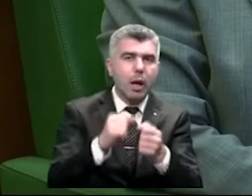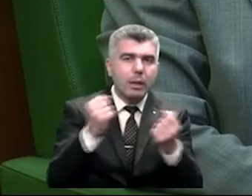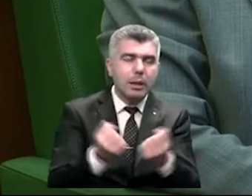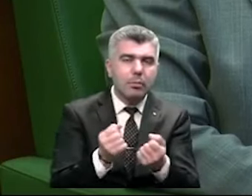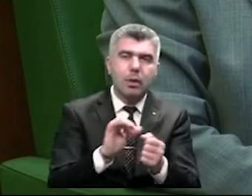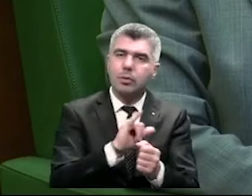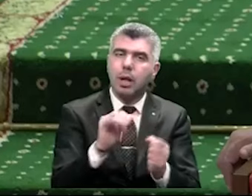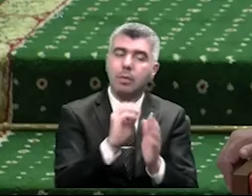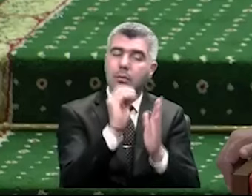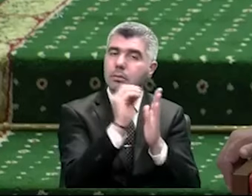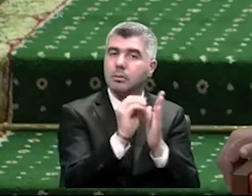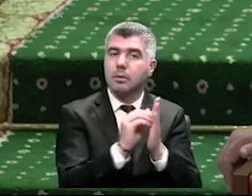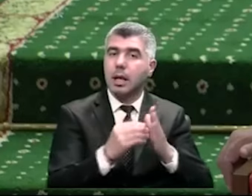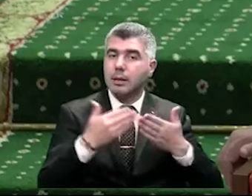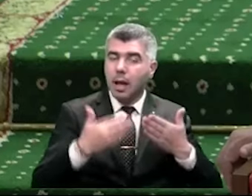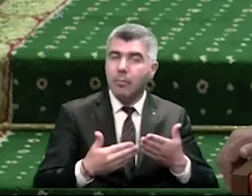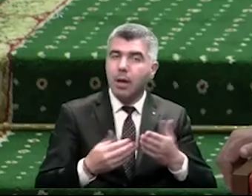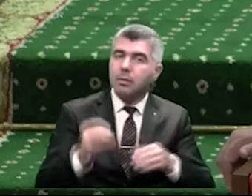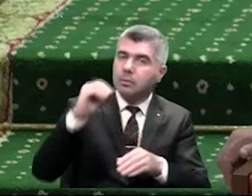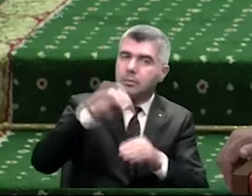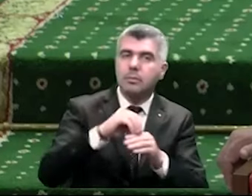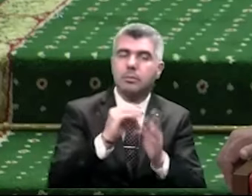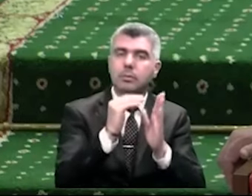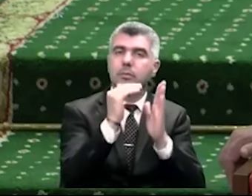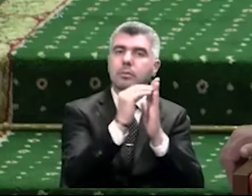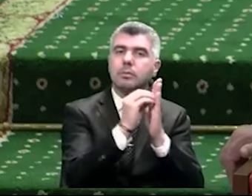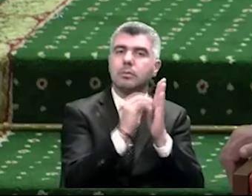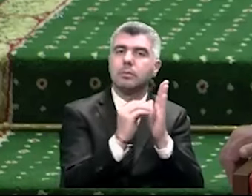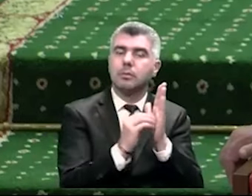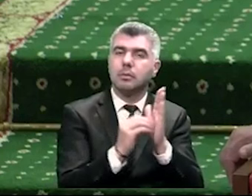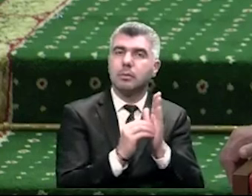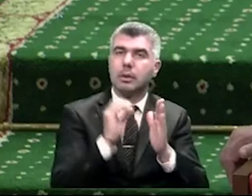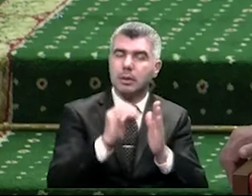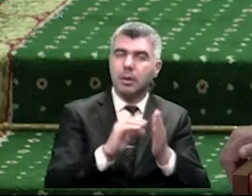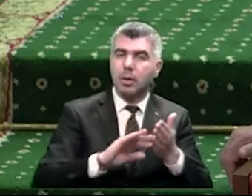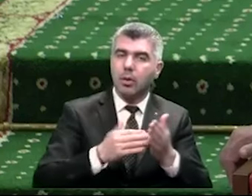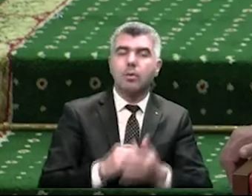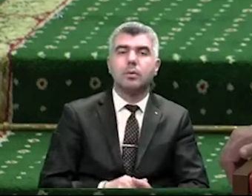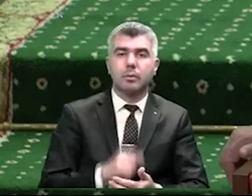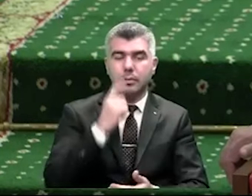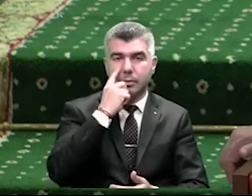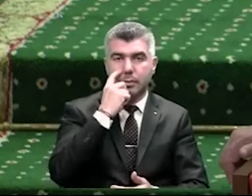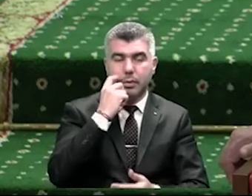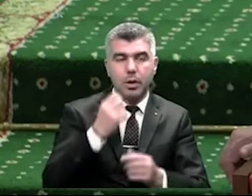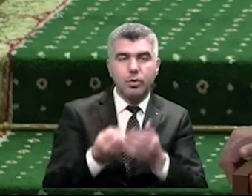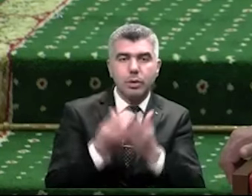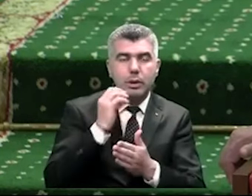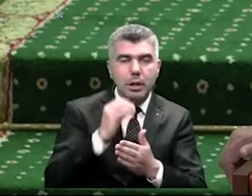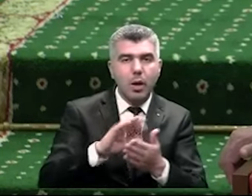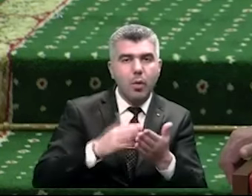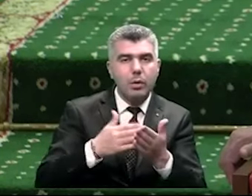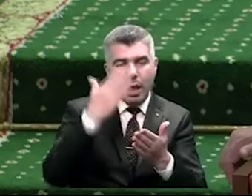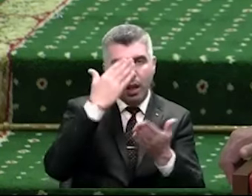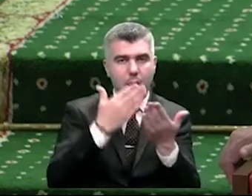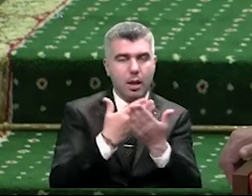ادرجنا ونشتغل على ا بالنسبه لهذه في هذا التصور باش يكون عندنا